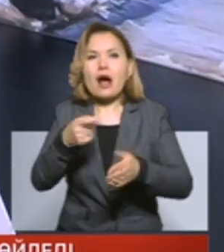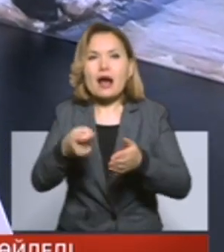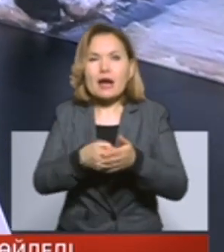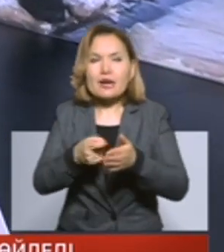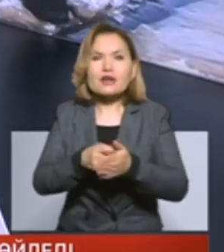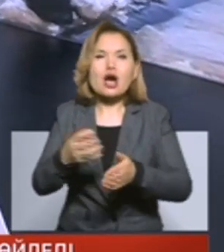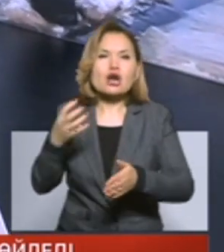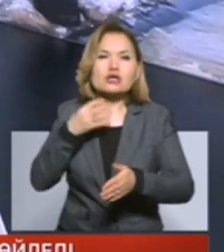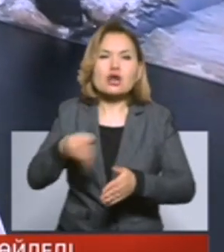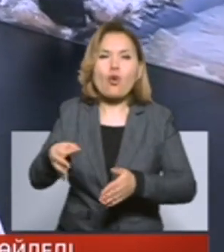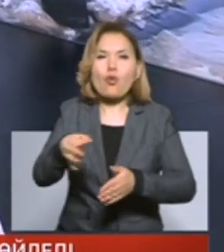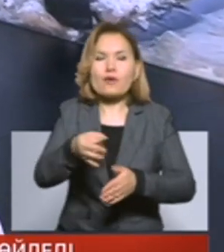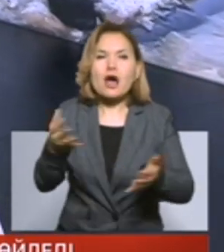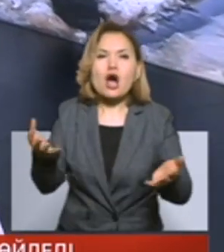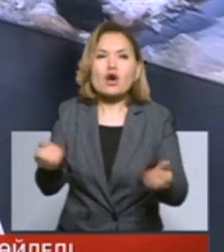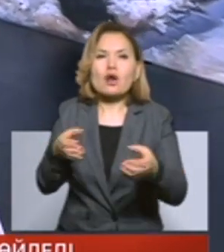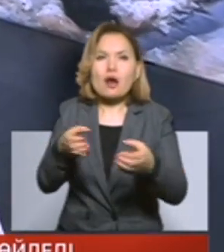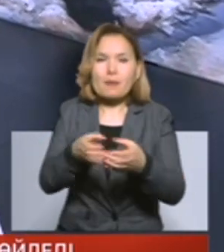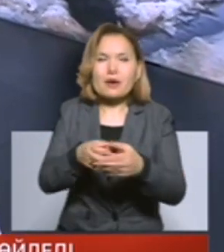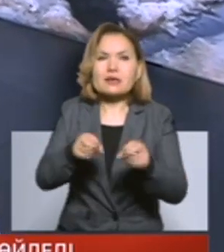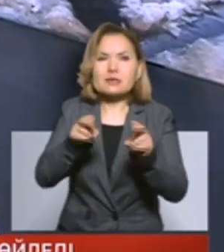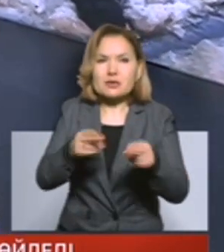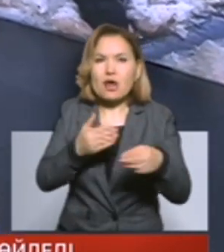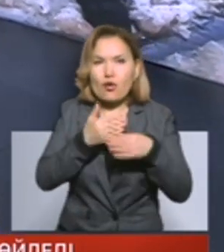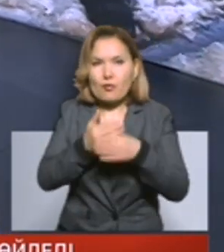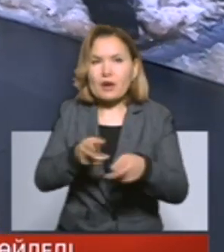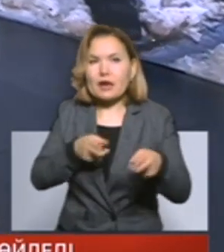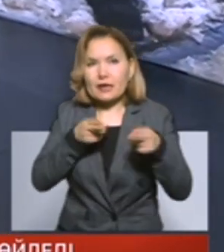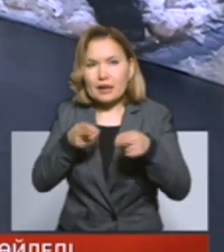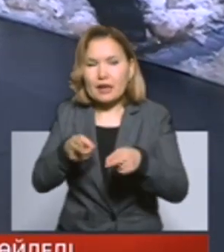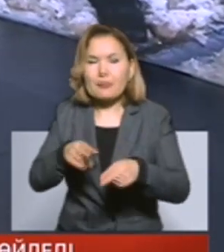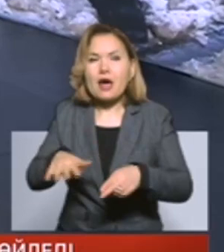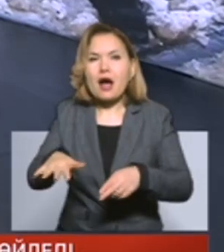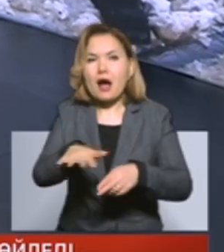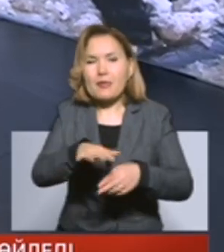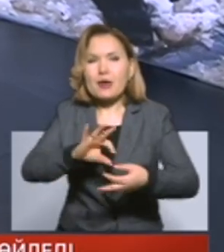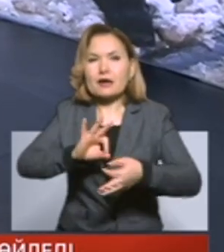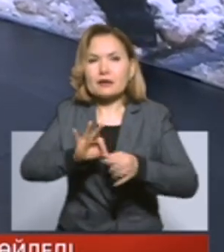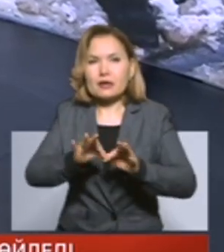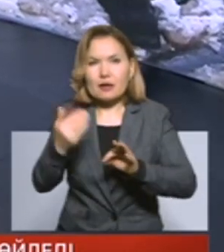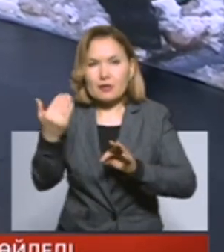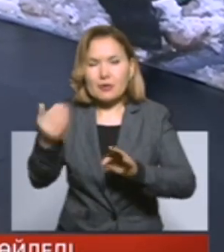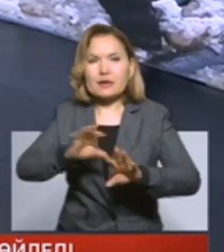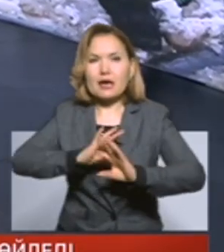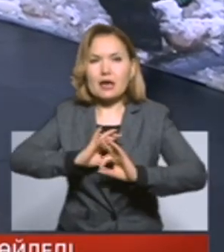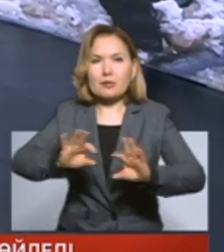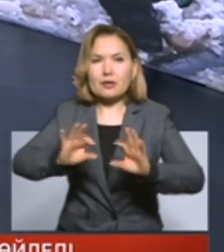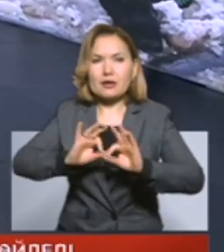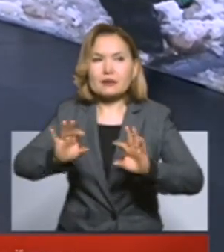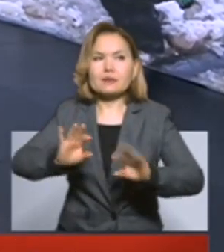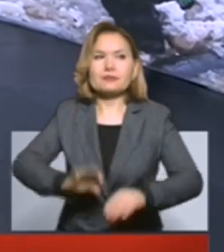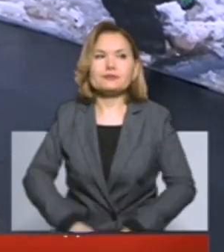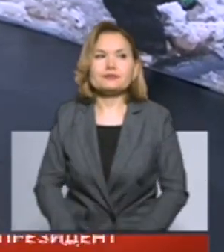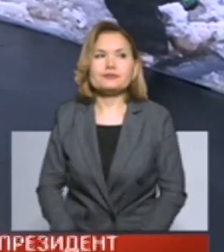және Қызылорда облыстарынан құтқарушылар көмекке барды. Аймақтағы тілшіміз Дәуренбек Әбдібек толығырақ